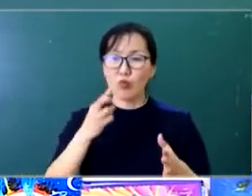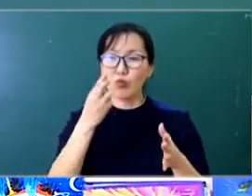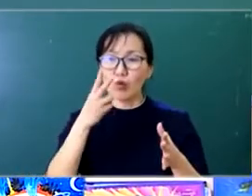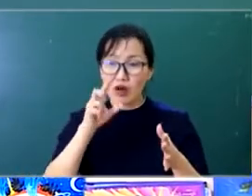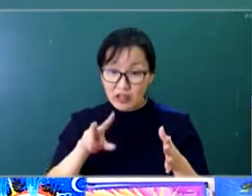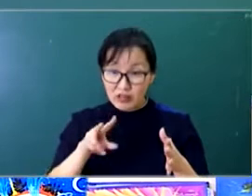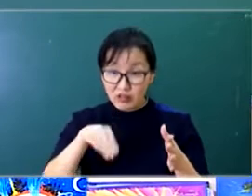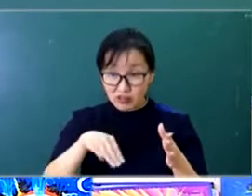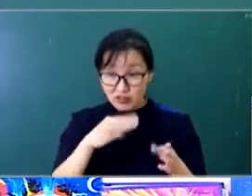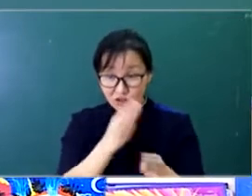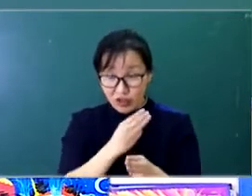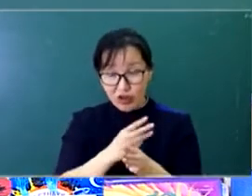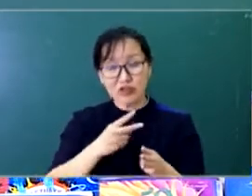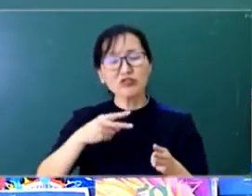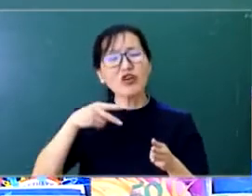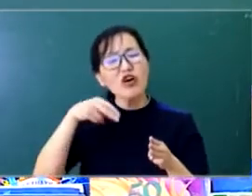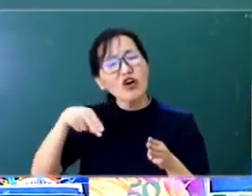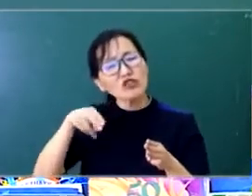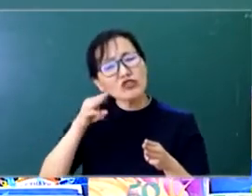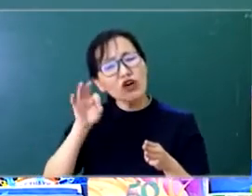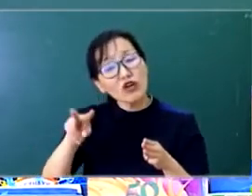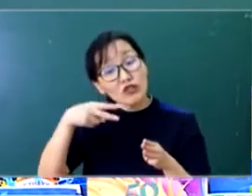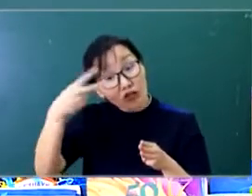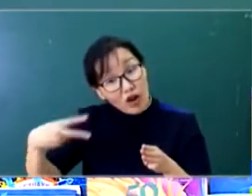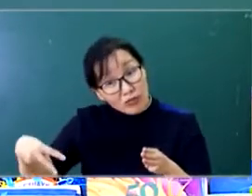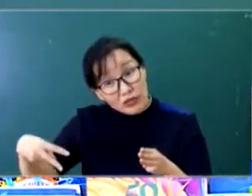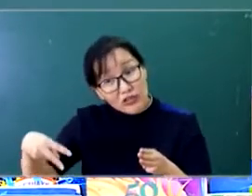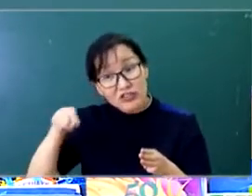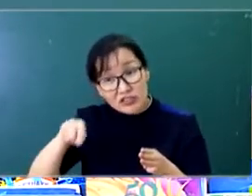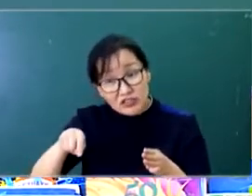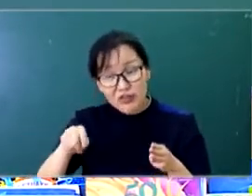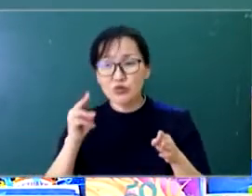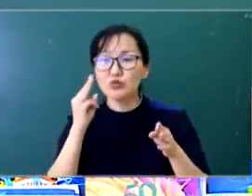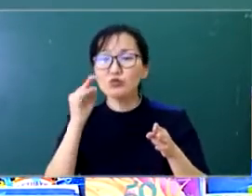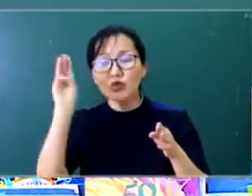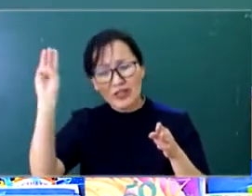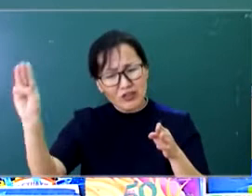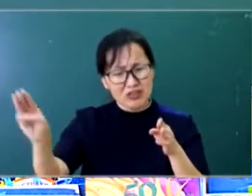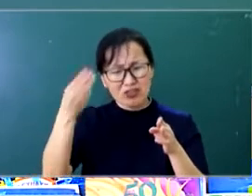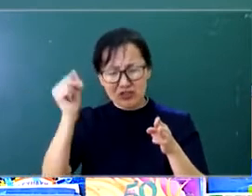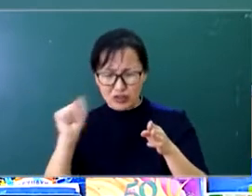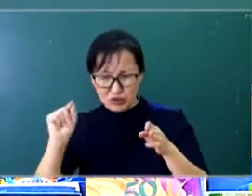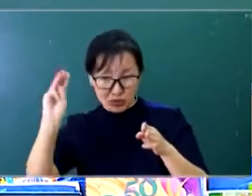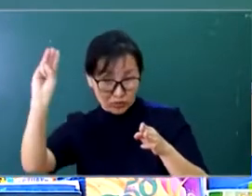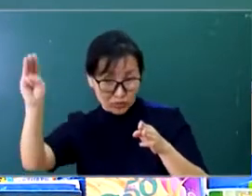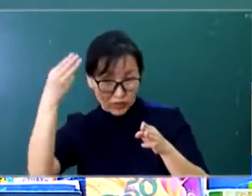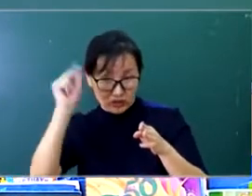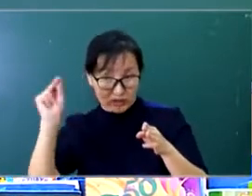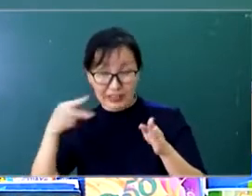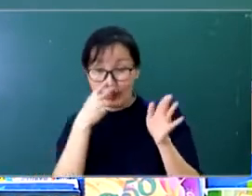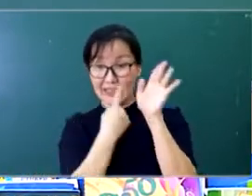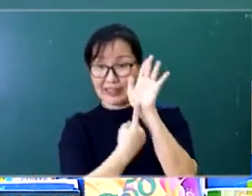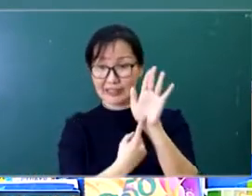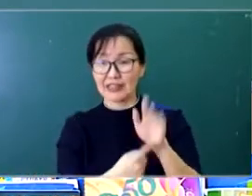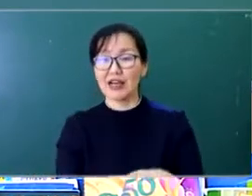тэгэхээр бүхэл маань энд байна. За бүхлийн орныг арай өөрөөр тэмдэг юу ачаа. За энд ингээд